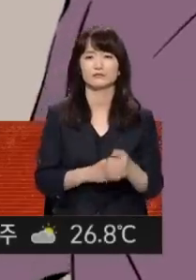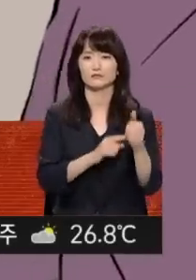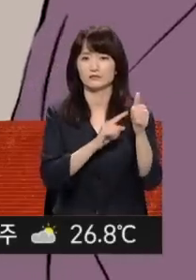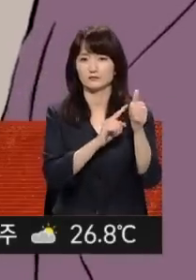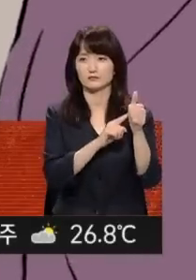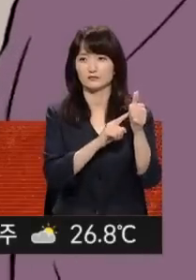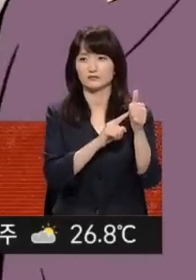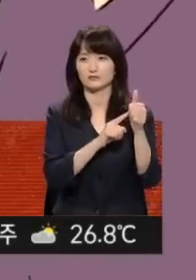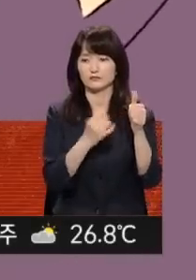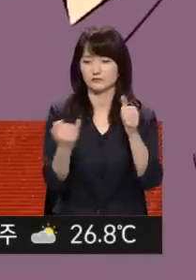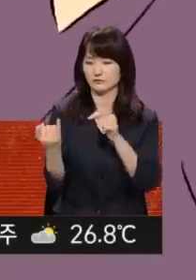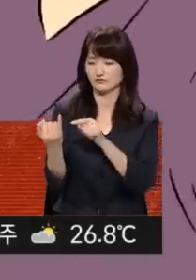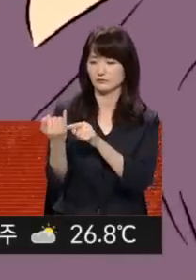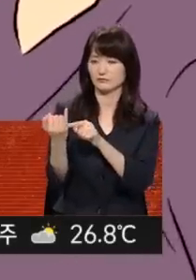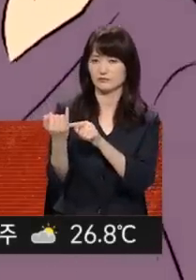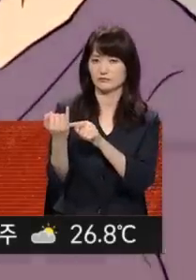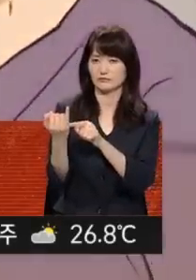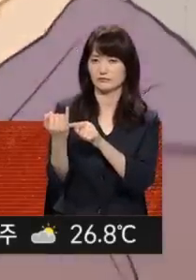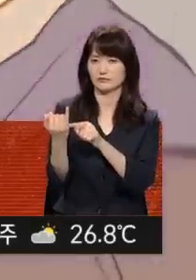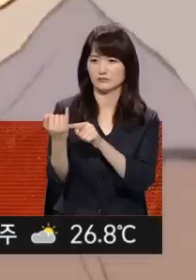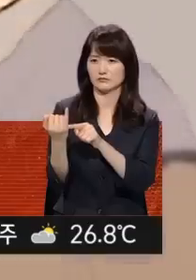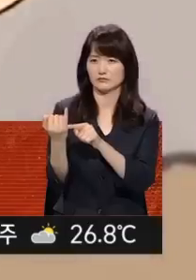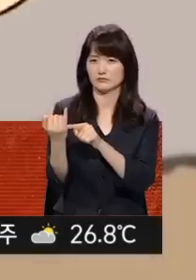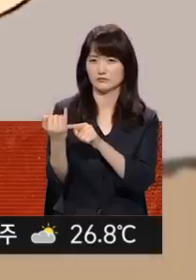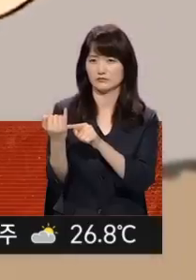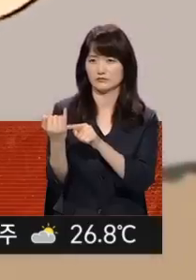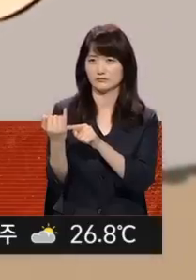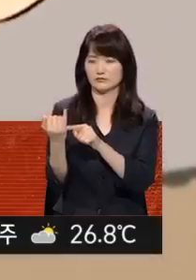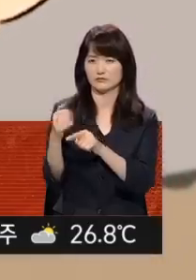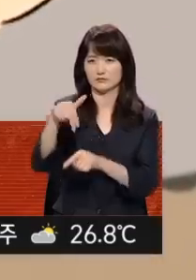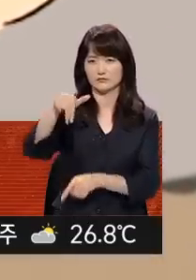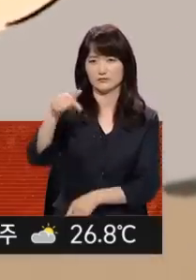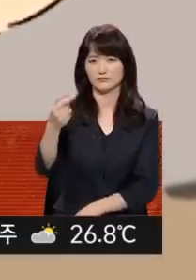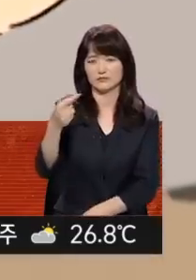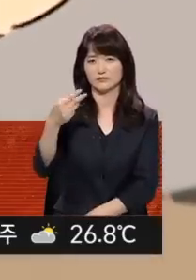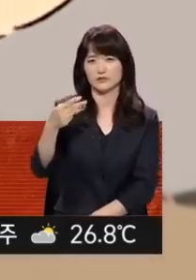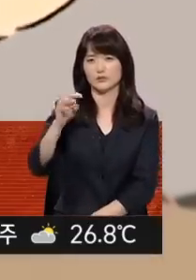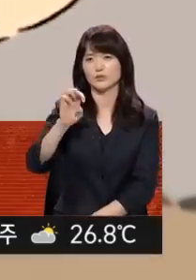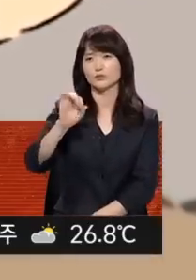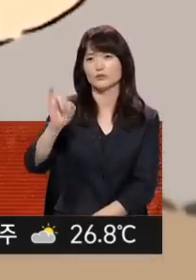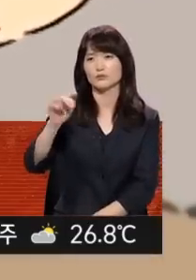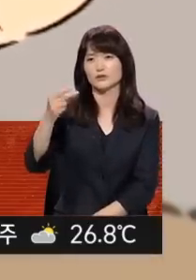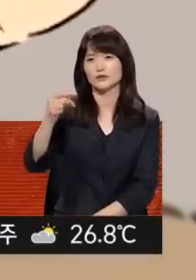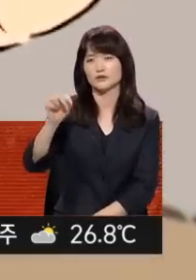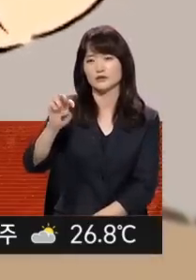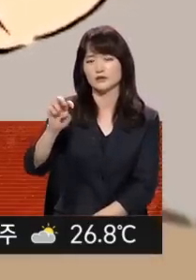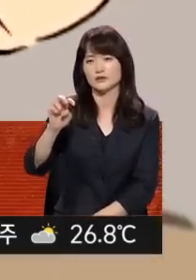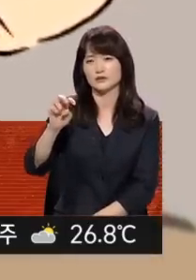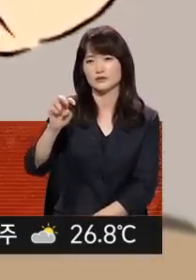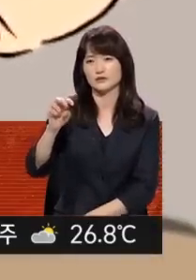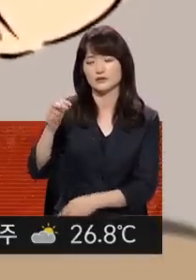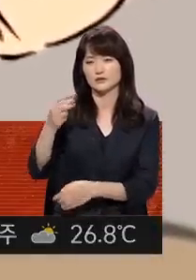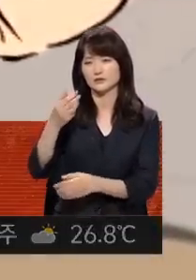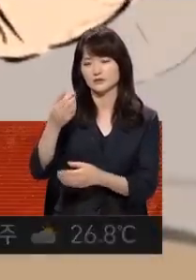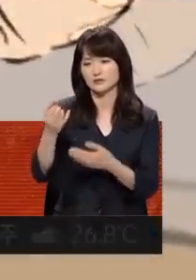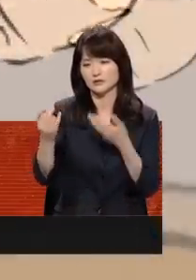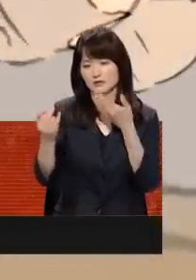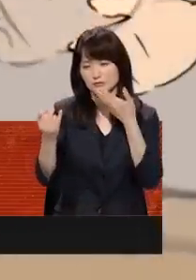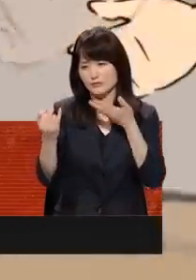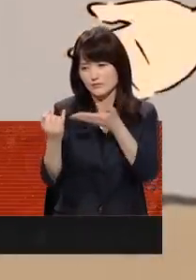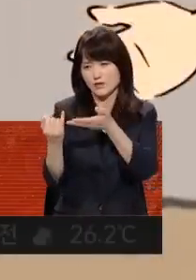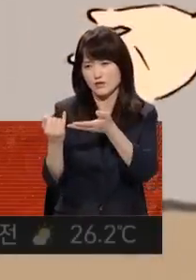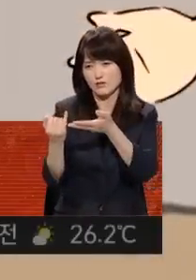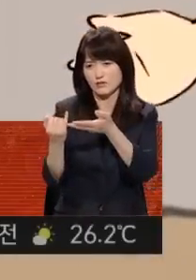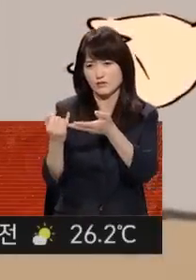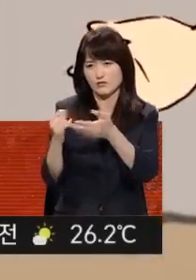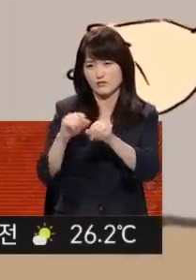남성이이 피 여성에게 우리가 종종 얘기 나오는 졸피뎀 수면제 성분을 먹인 뒤에이 여성을 강제로 추행을 하고